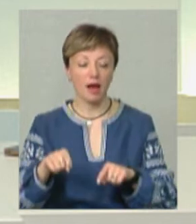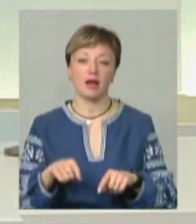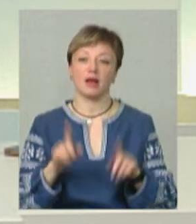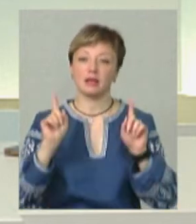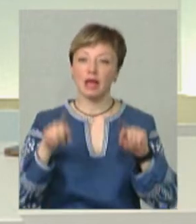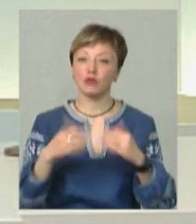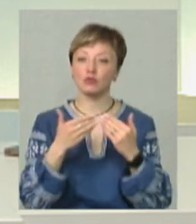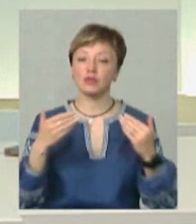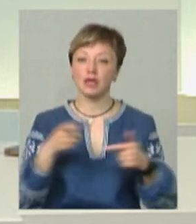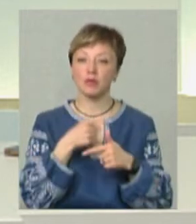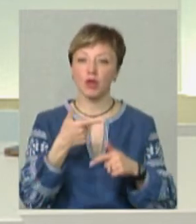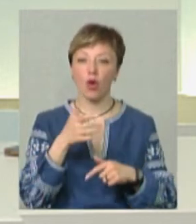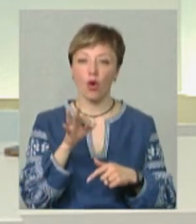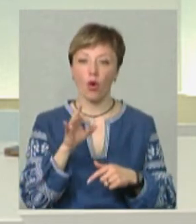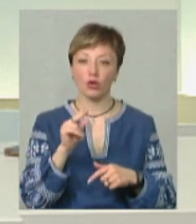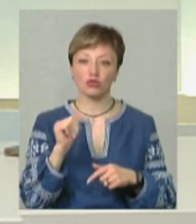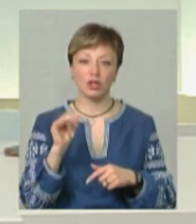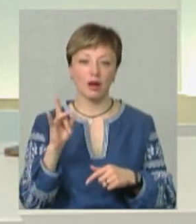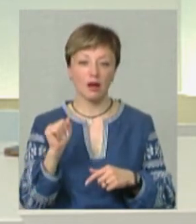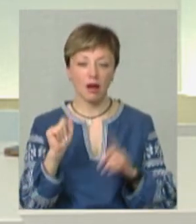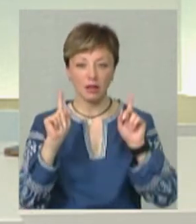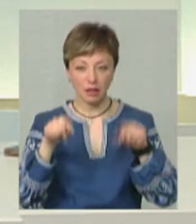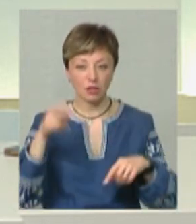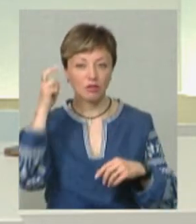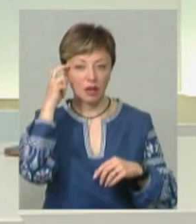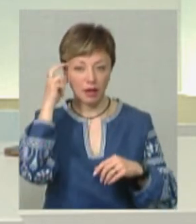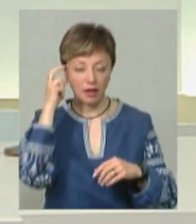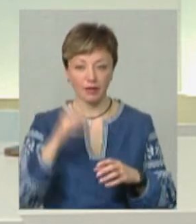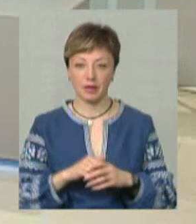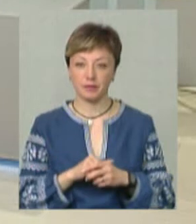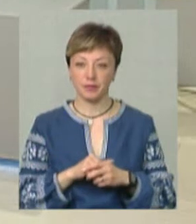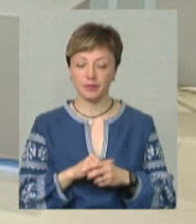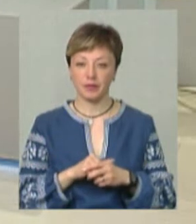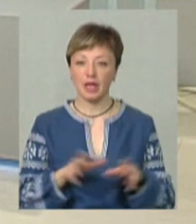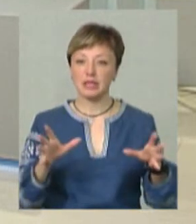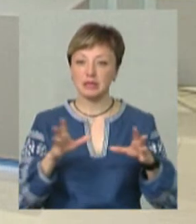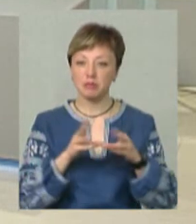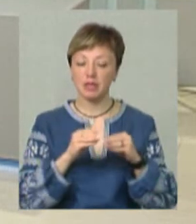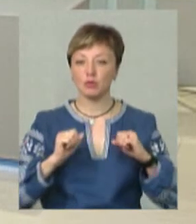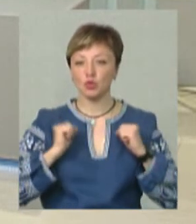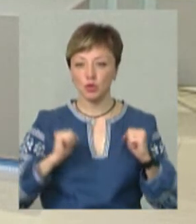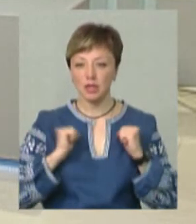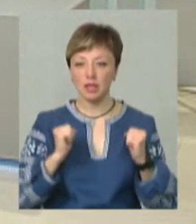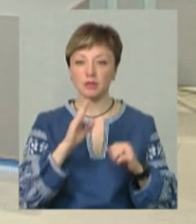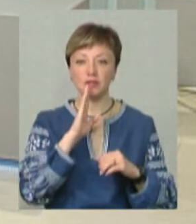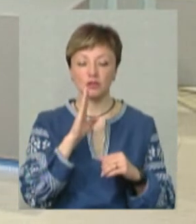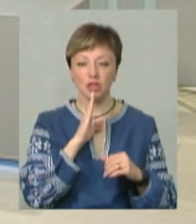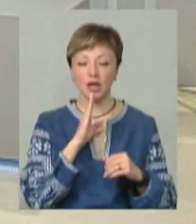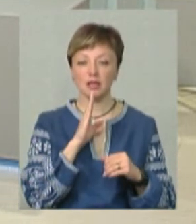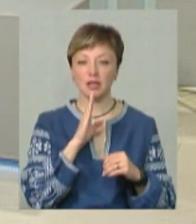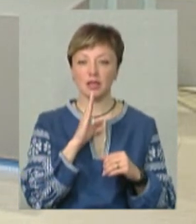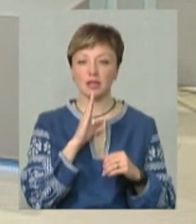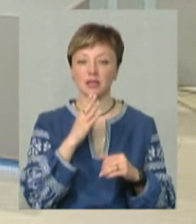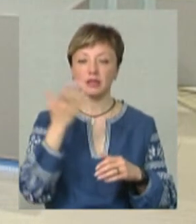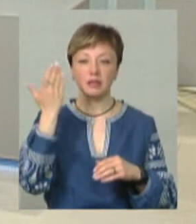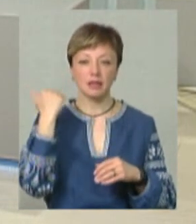Також музей імені Івана Гончара, теж в Києві. Спільними зусиллями, ось дівчата.